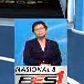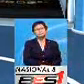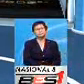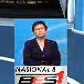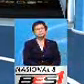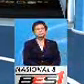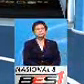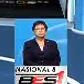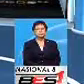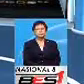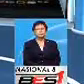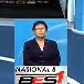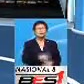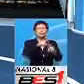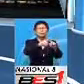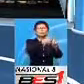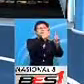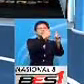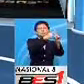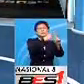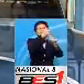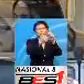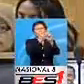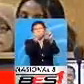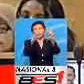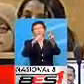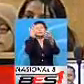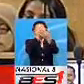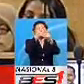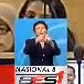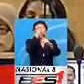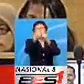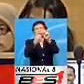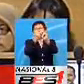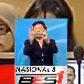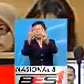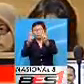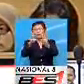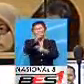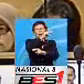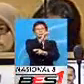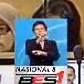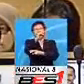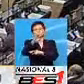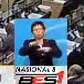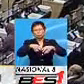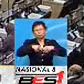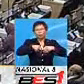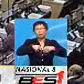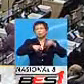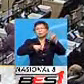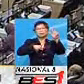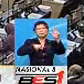talian dan setakat Januari 2014 hingga Februari tahun ini mcmc telah menerima sebanyak